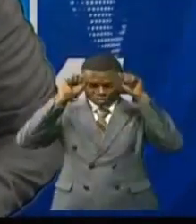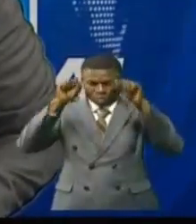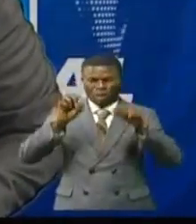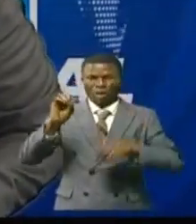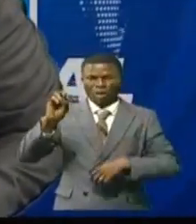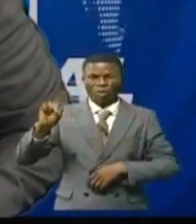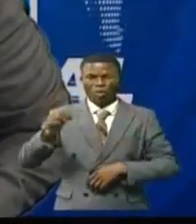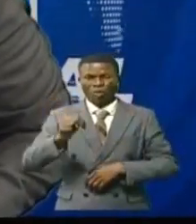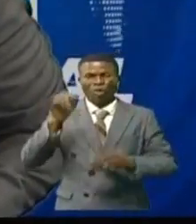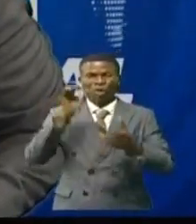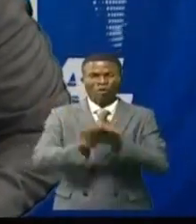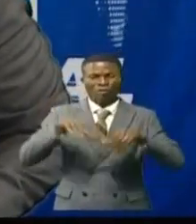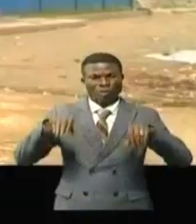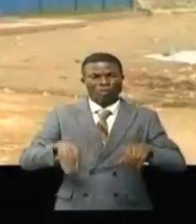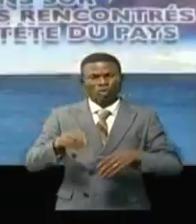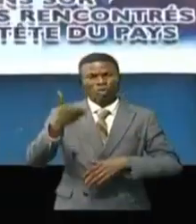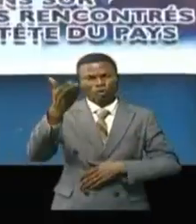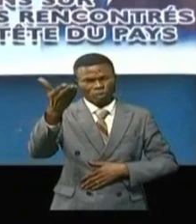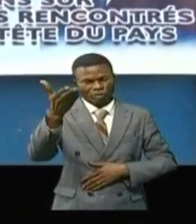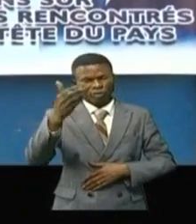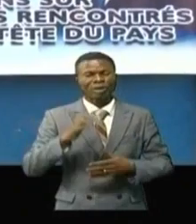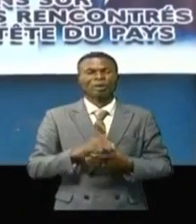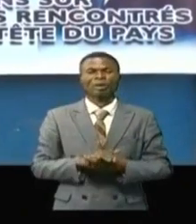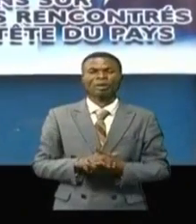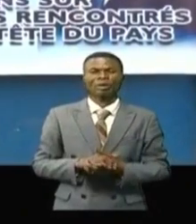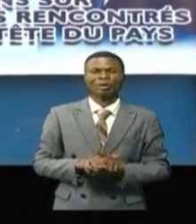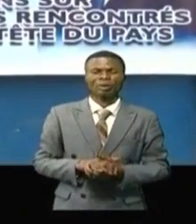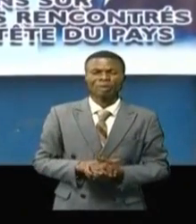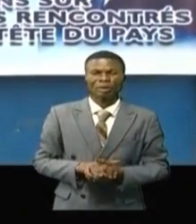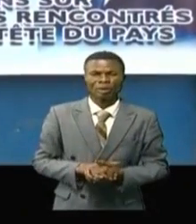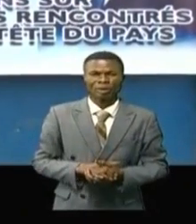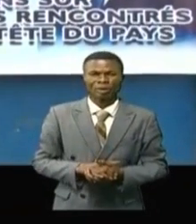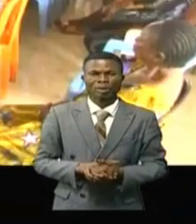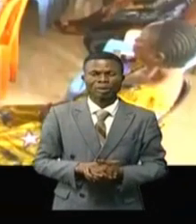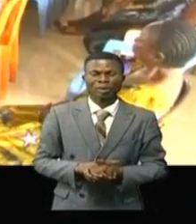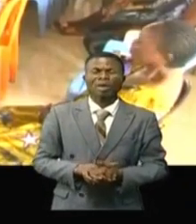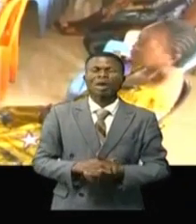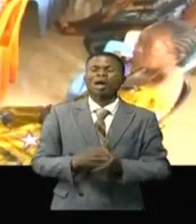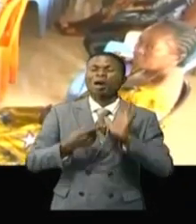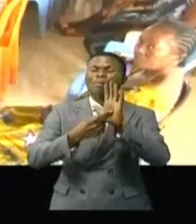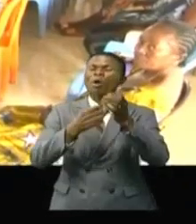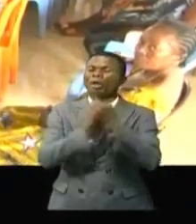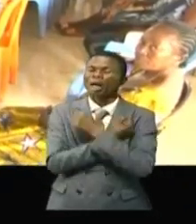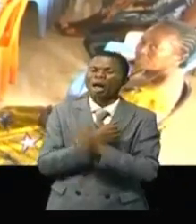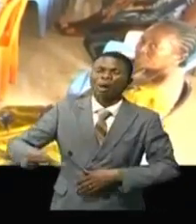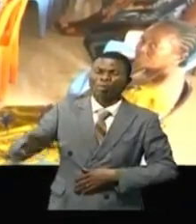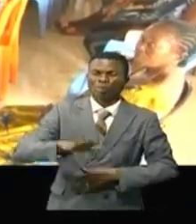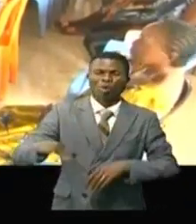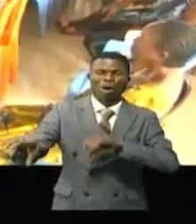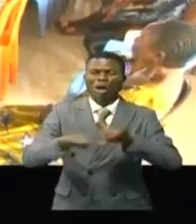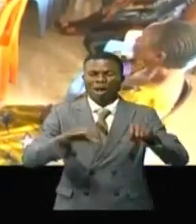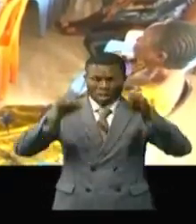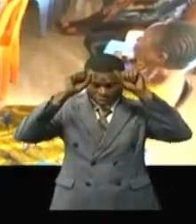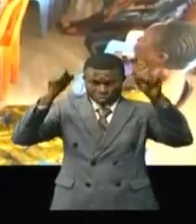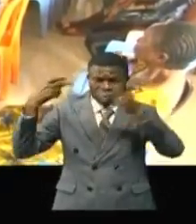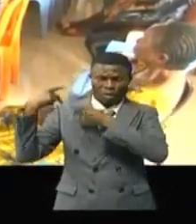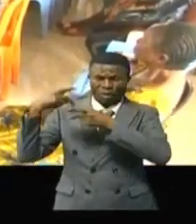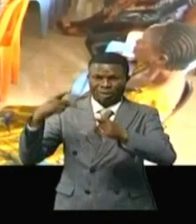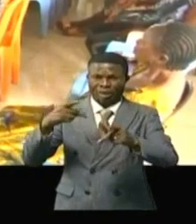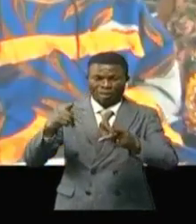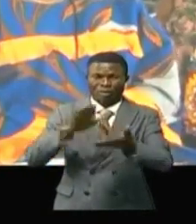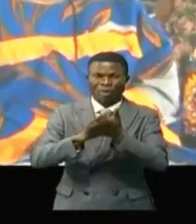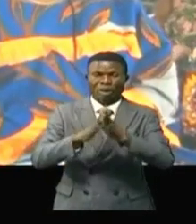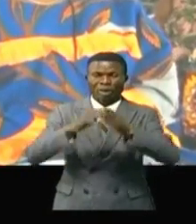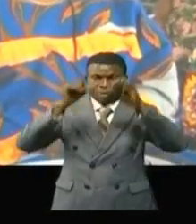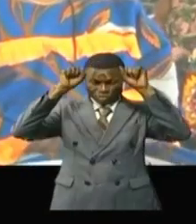à Congo. Paulette Lomba. La campagne sur l'éveil patriotique et les actions du chef de l'État depuis son accession au